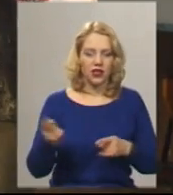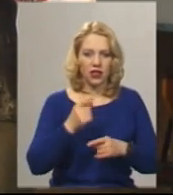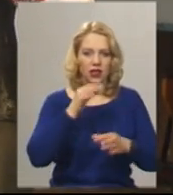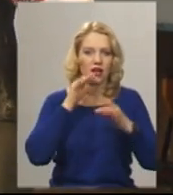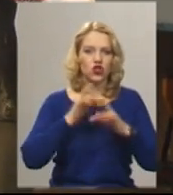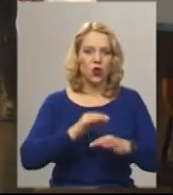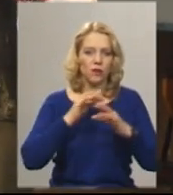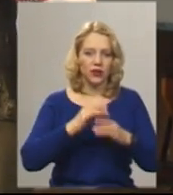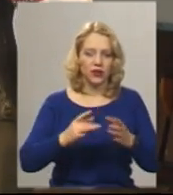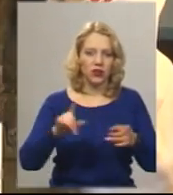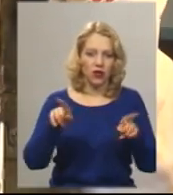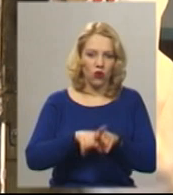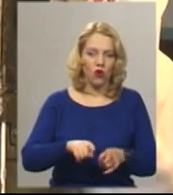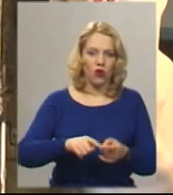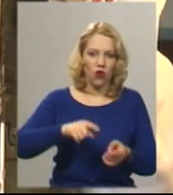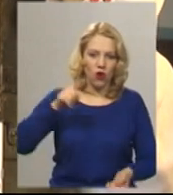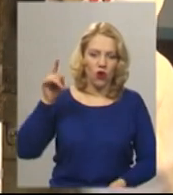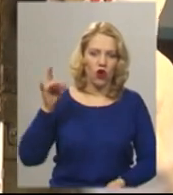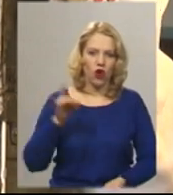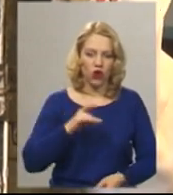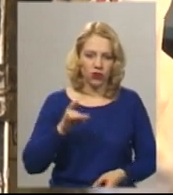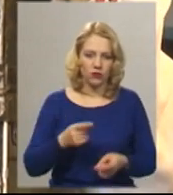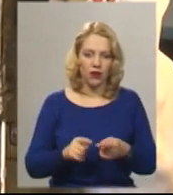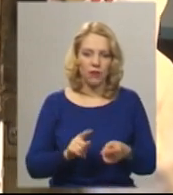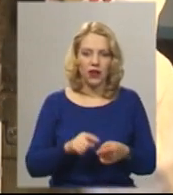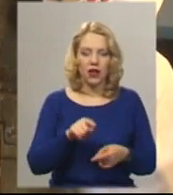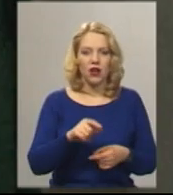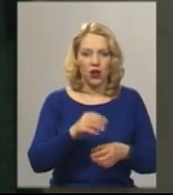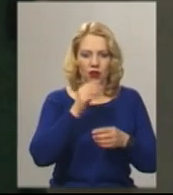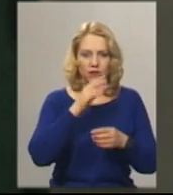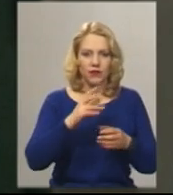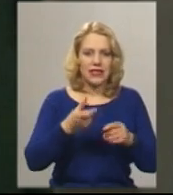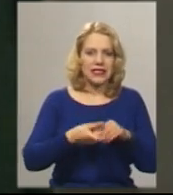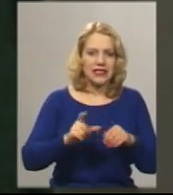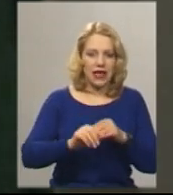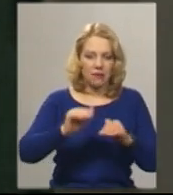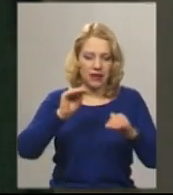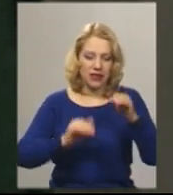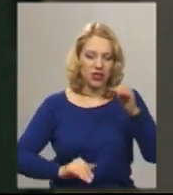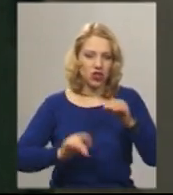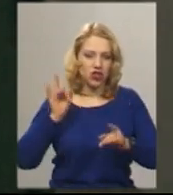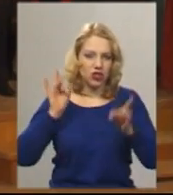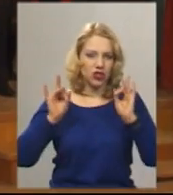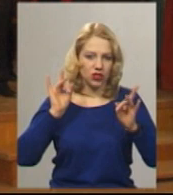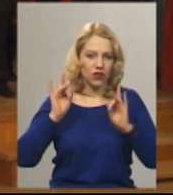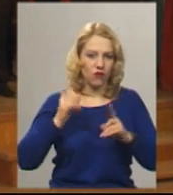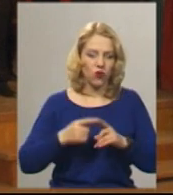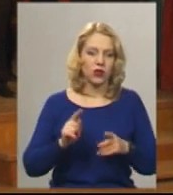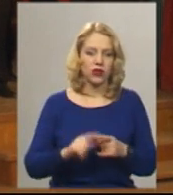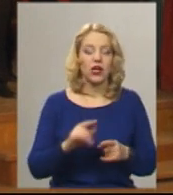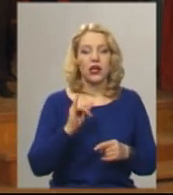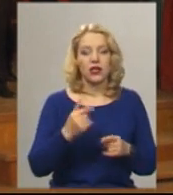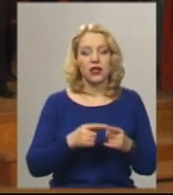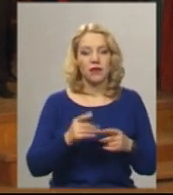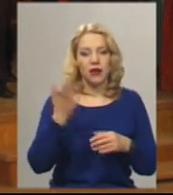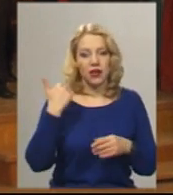Європи такого розміру. Із сопілки субконтрабас музикант видуває найнижчі в оркестрі звуки. До 1964 року цю роль